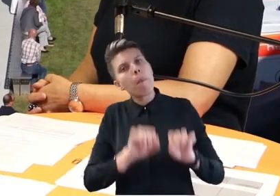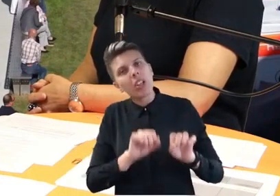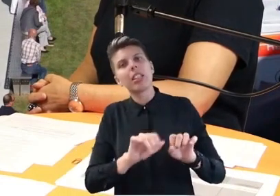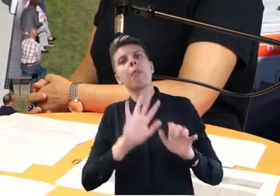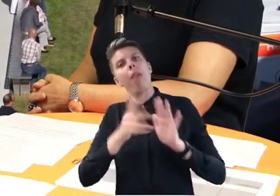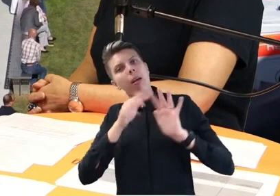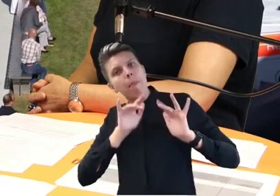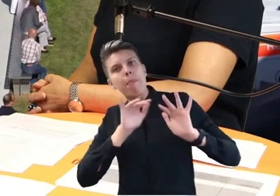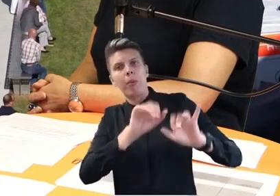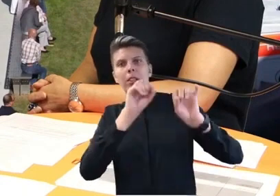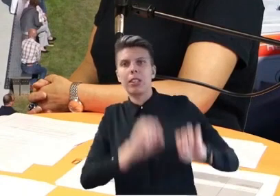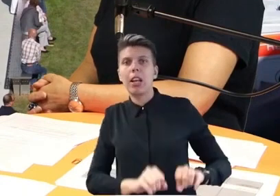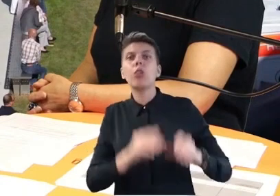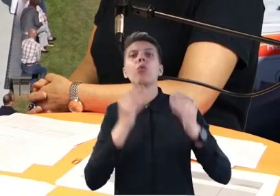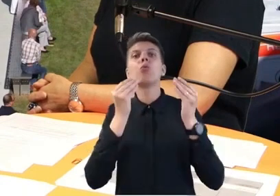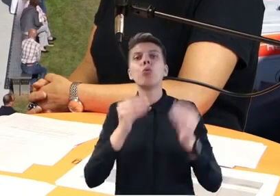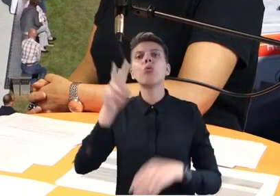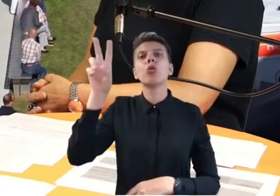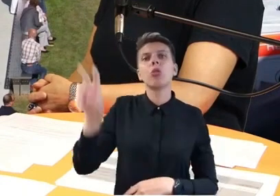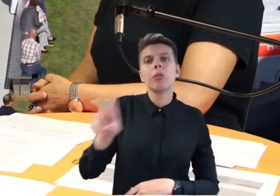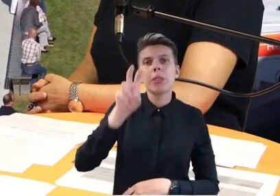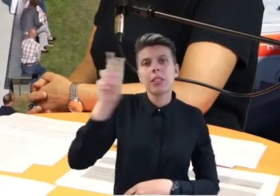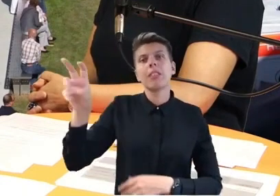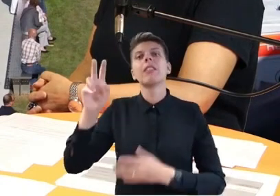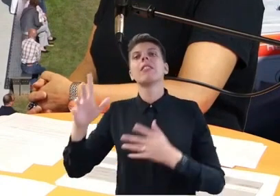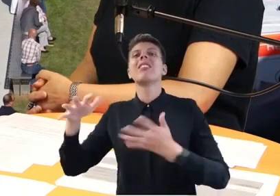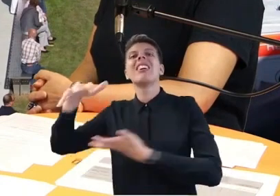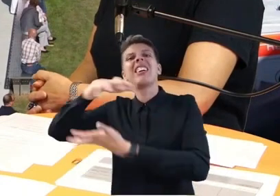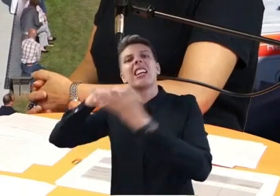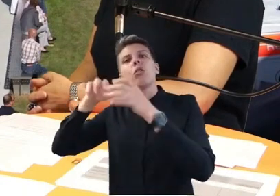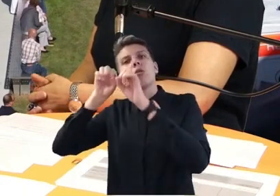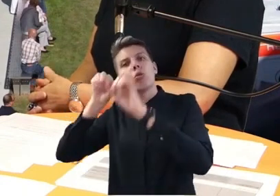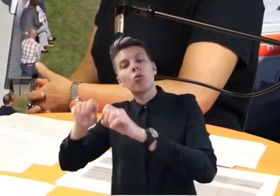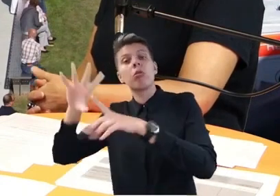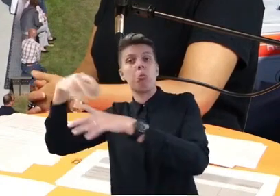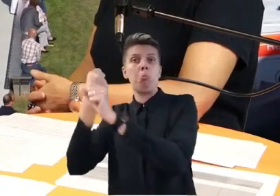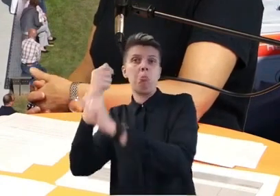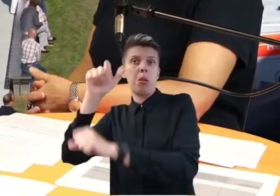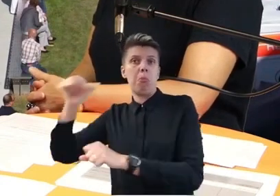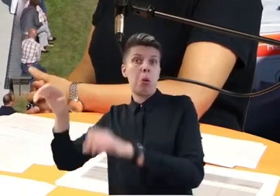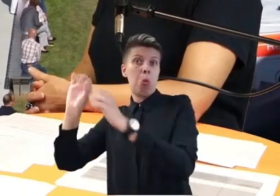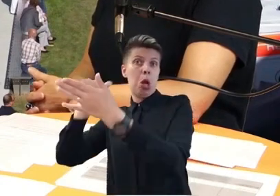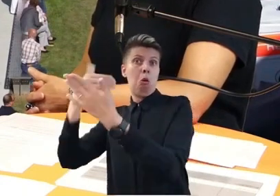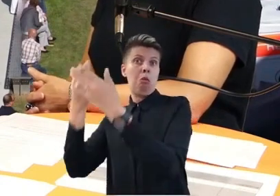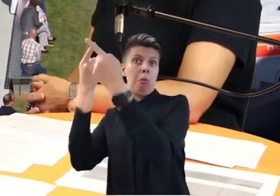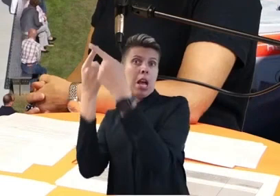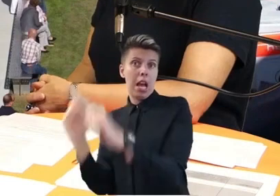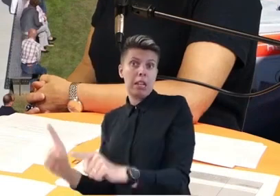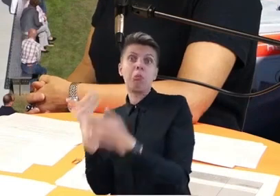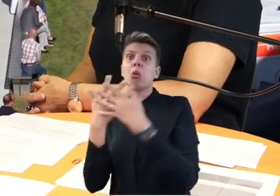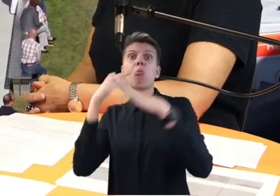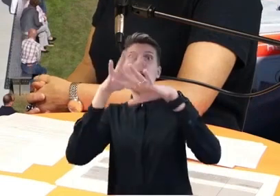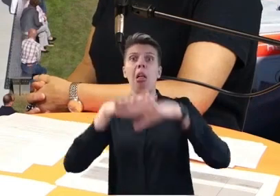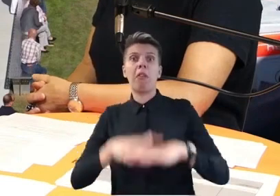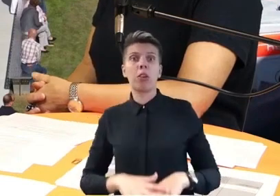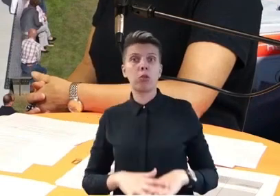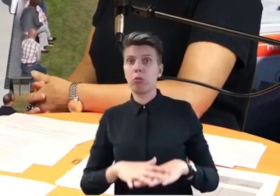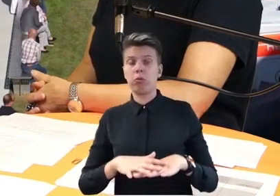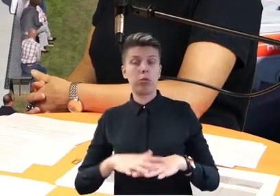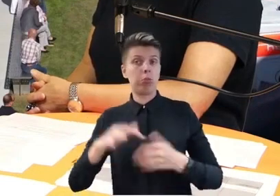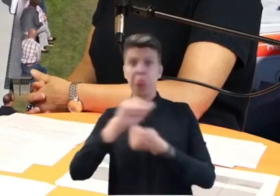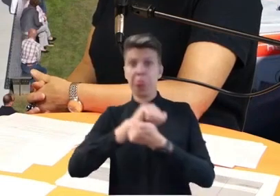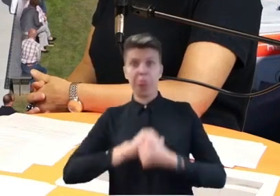das Personal in den Krankenhäusern, im Rettungsdienst und Katastrophenschutz auch anderweitige Aufgaben hat. Es kann zu einer Zerstörung der Infrastruktur kommen, was das